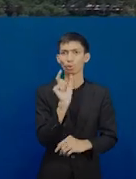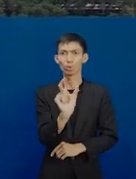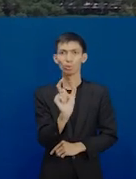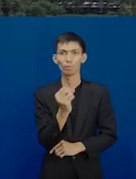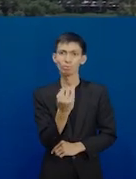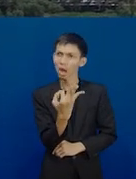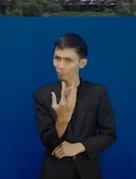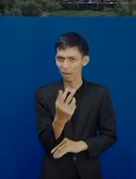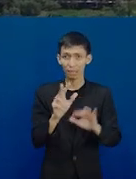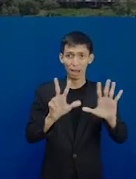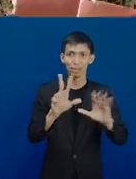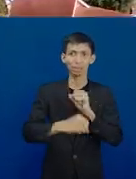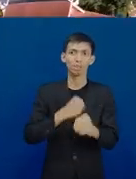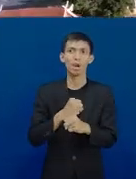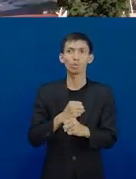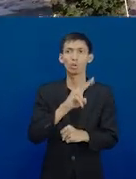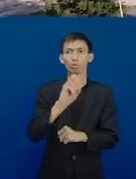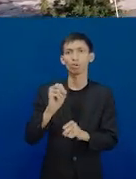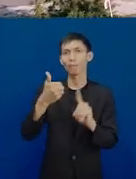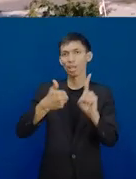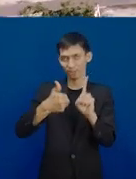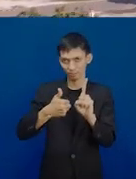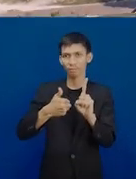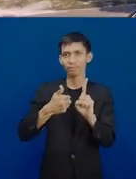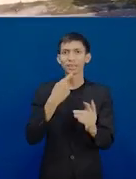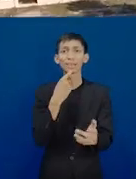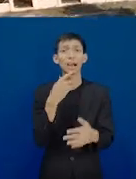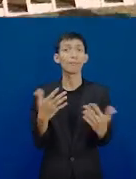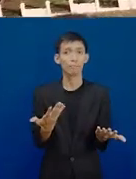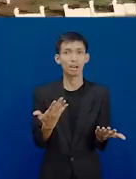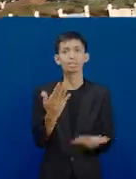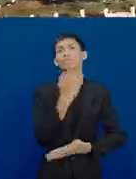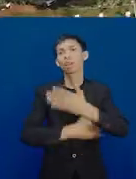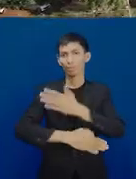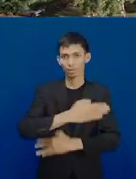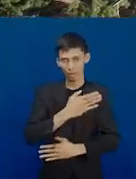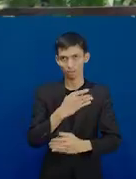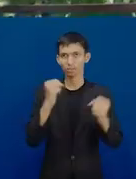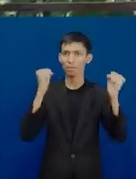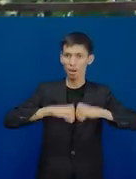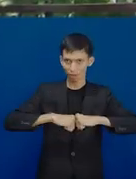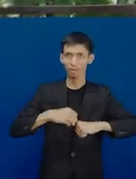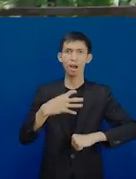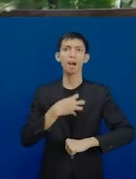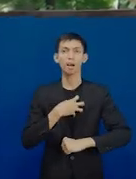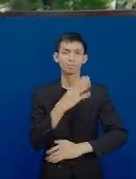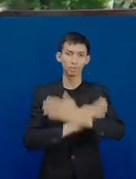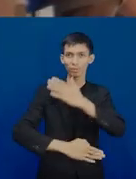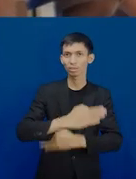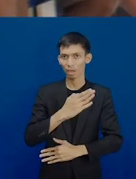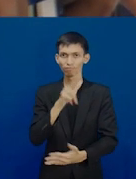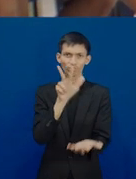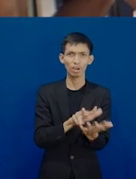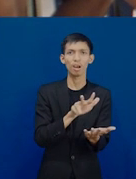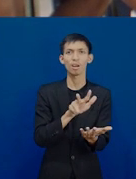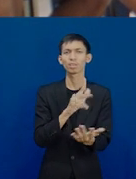Disahkannya Undang-Undang Republik Indonesia Nomor 8 Tahun 2016 tentang disabilitas menjadi dasar jaminan